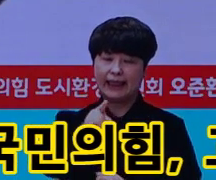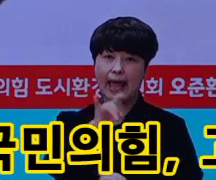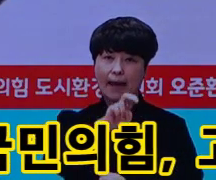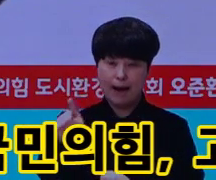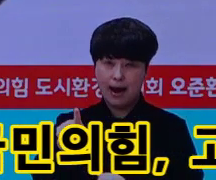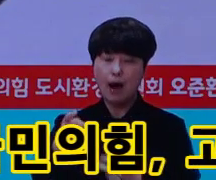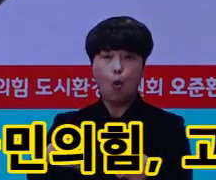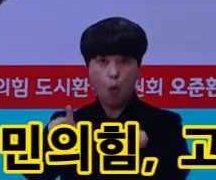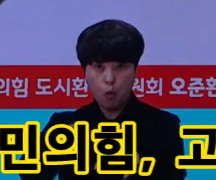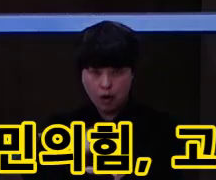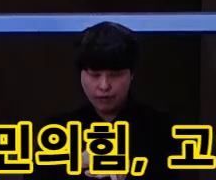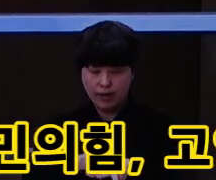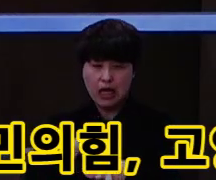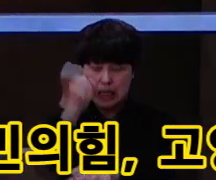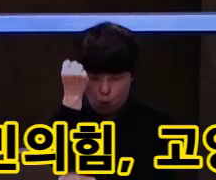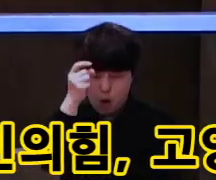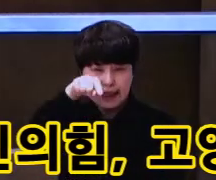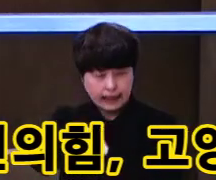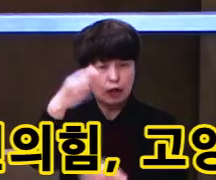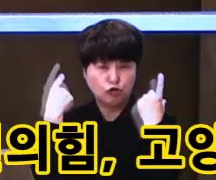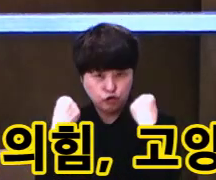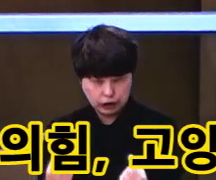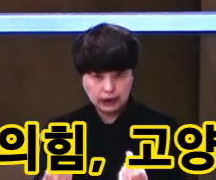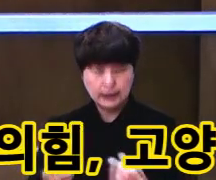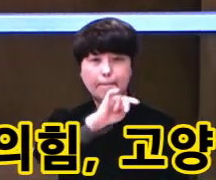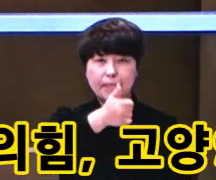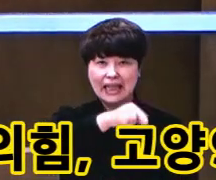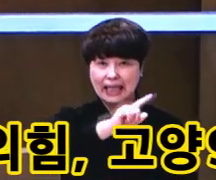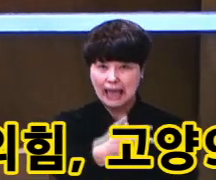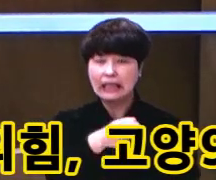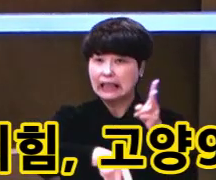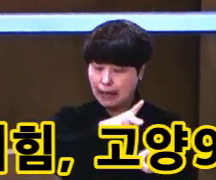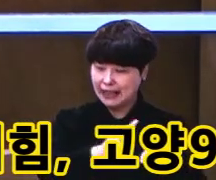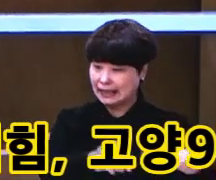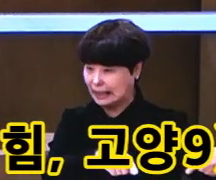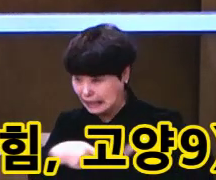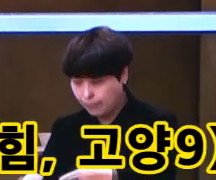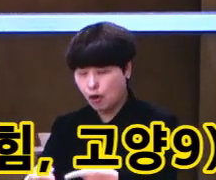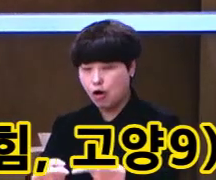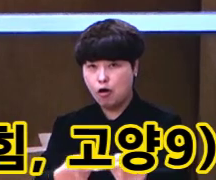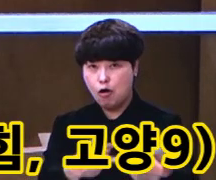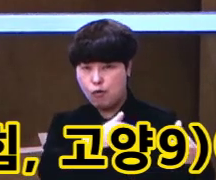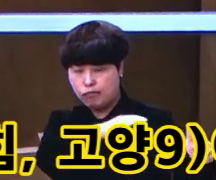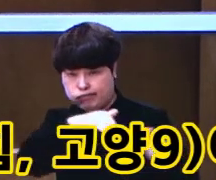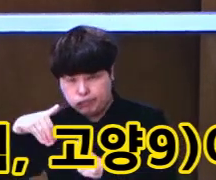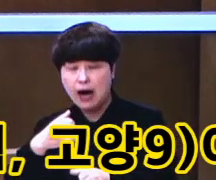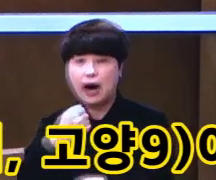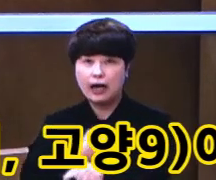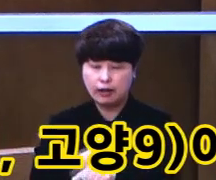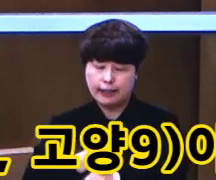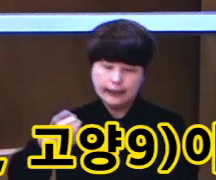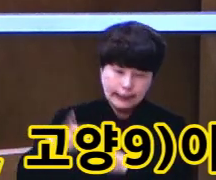부지는 원형을 그대로 유지하되 민간 사업자들의 참여를 유도하기 위해 사업 구역을